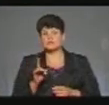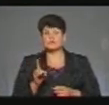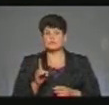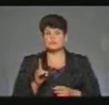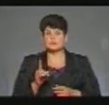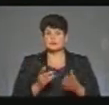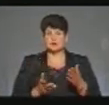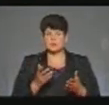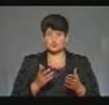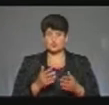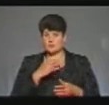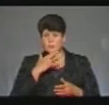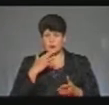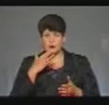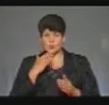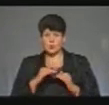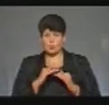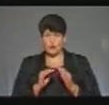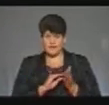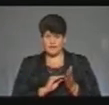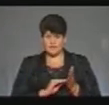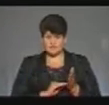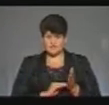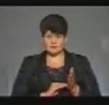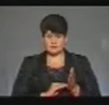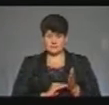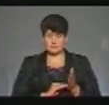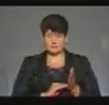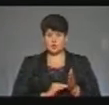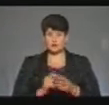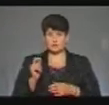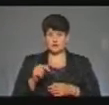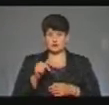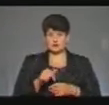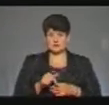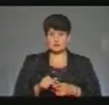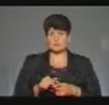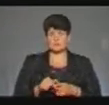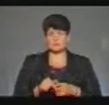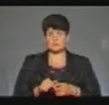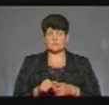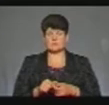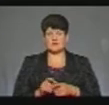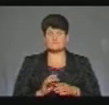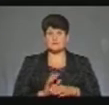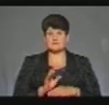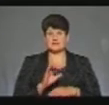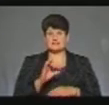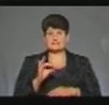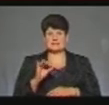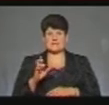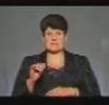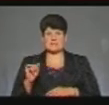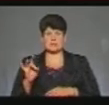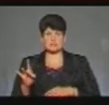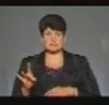що якщо занадто багато поля собі записати, навіть просто реальне, то приїдеш сюди, так тебе ударними темпами відправлять на Сибір. І відповідно вони писали